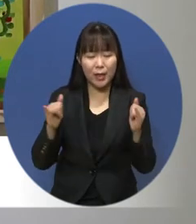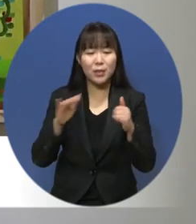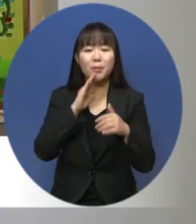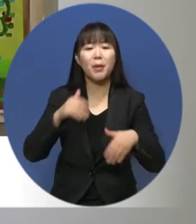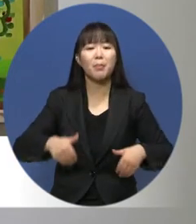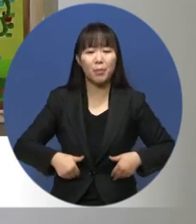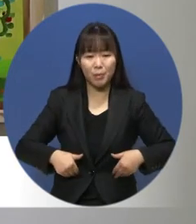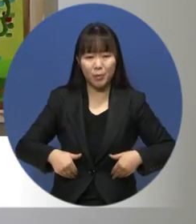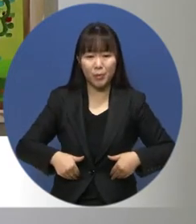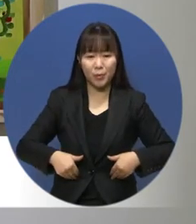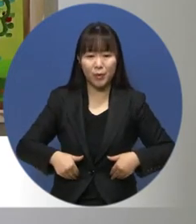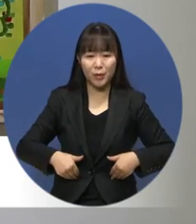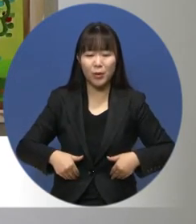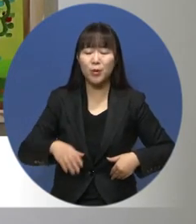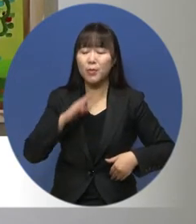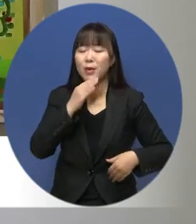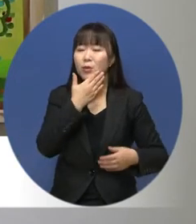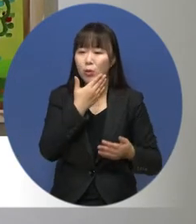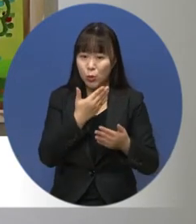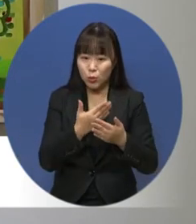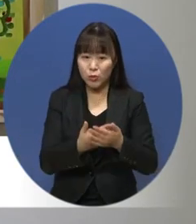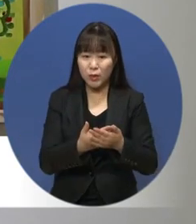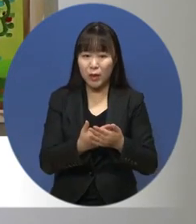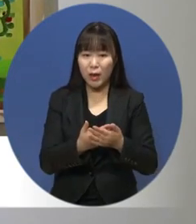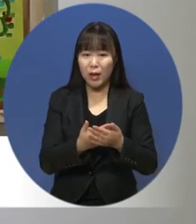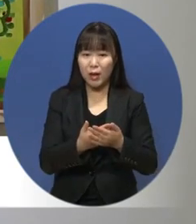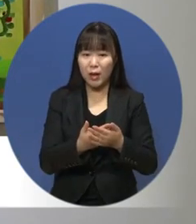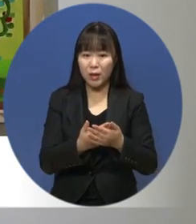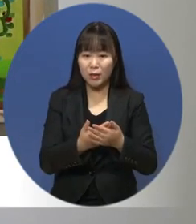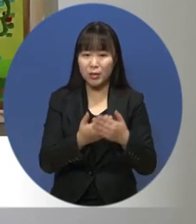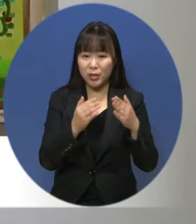인간에게서는 없어서 안 될 소중한 가축으로